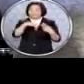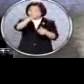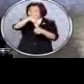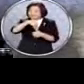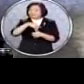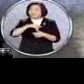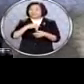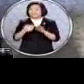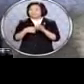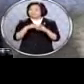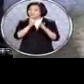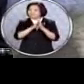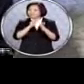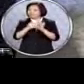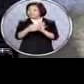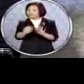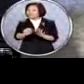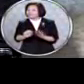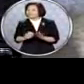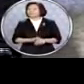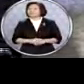拒绝哦。